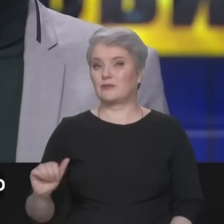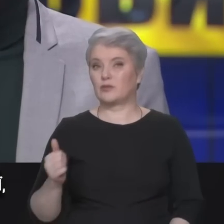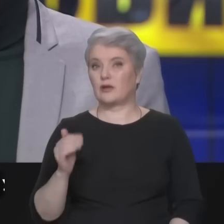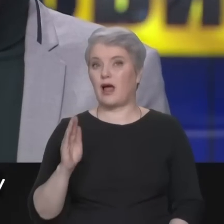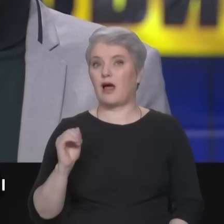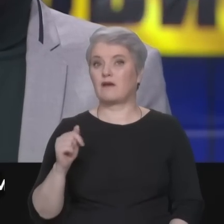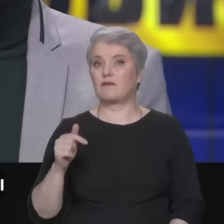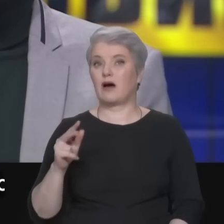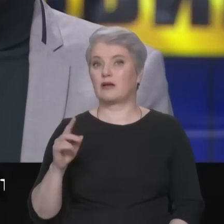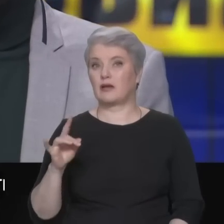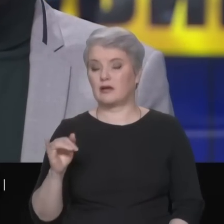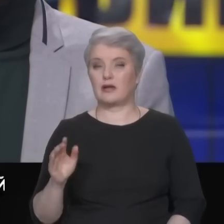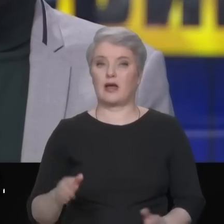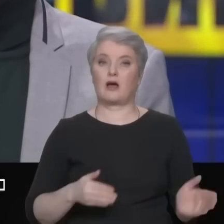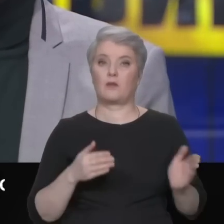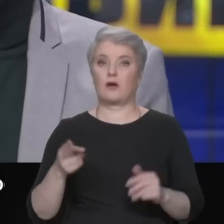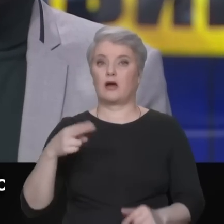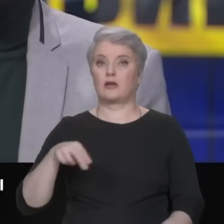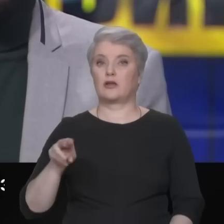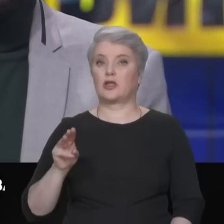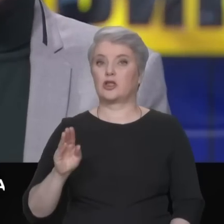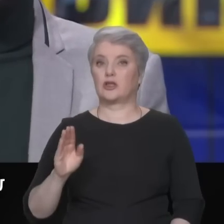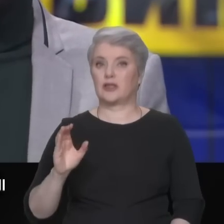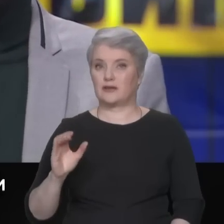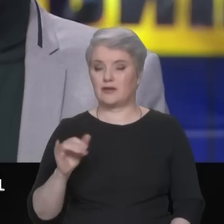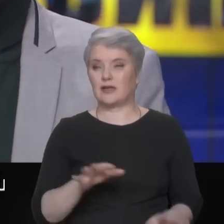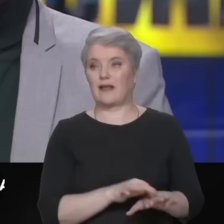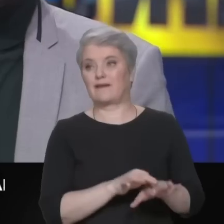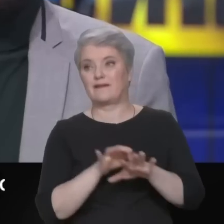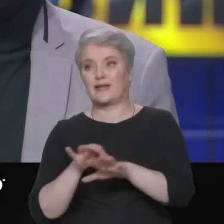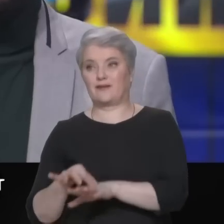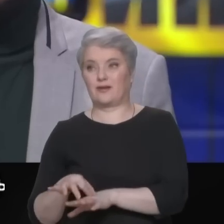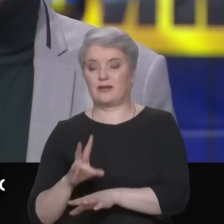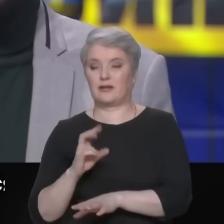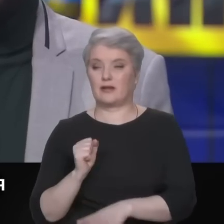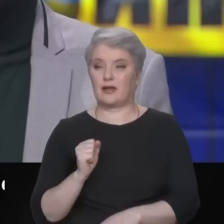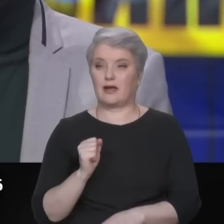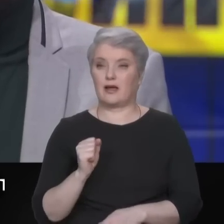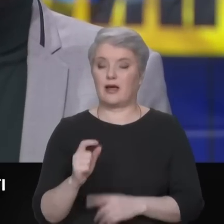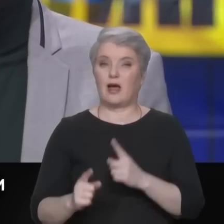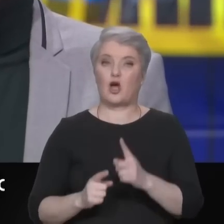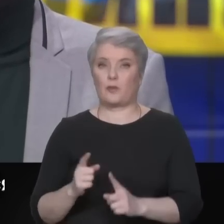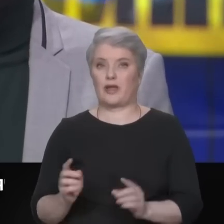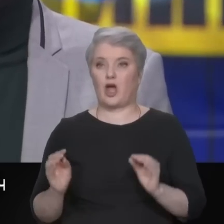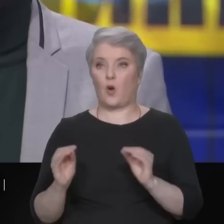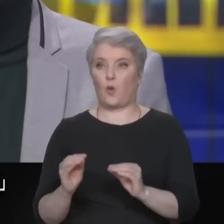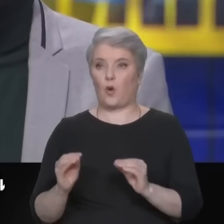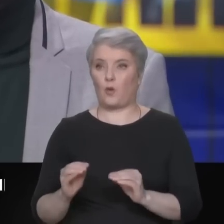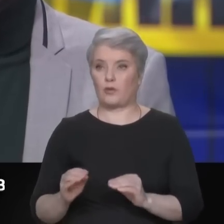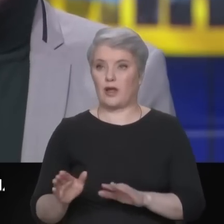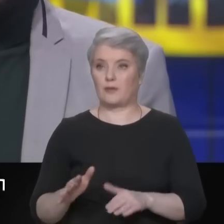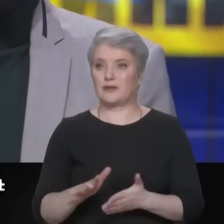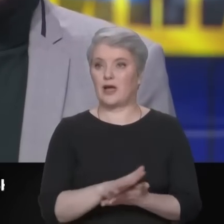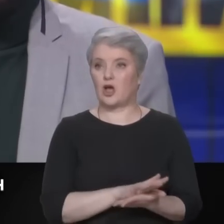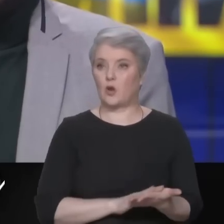потім ДШВ спробували там завести, зараз їх вивели також на, ну, скажімо, на переукомплектування після